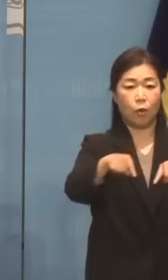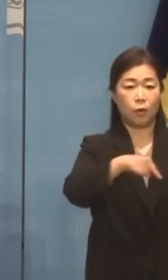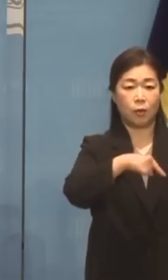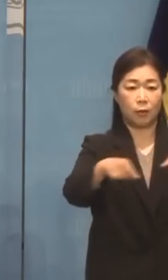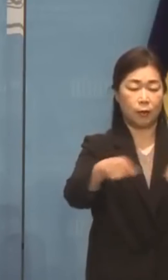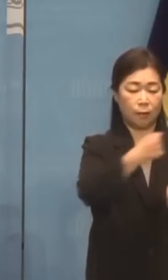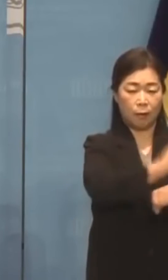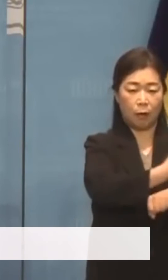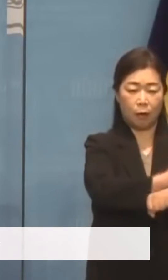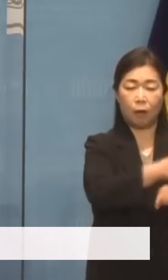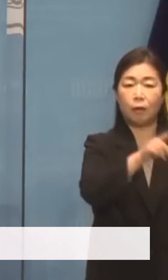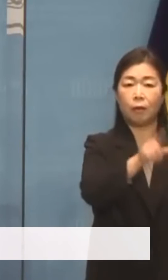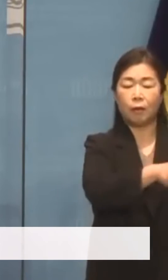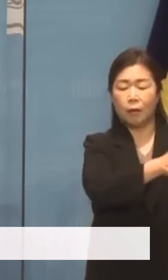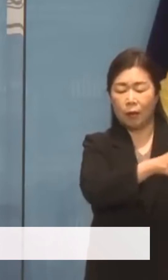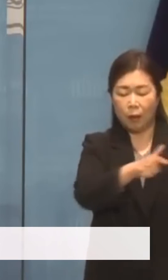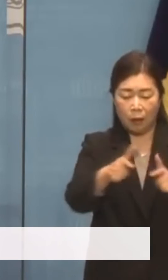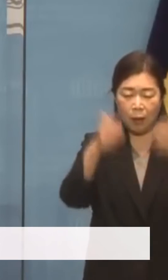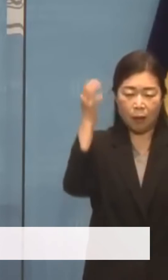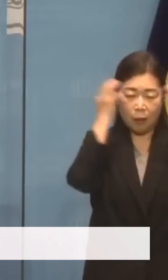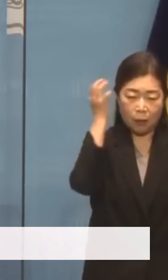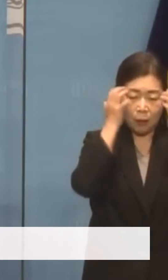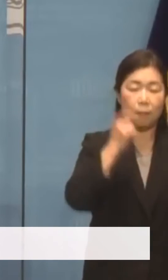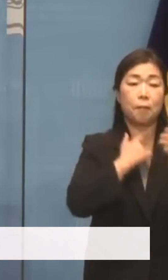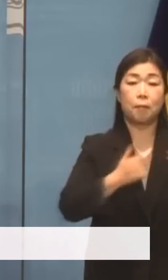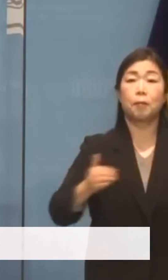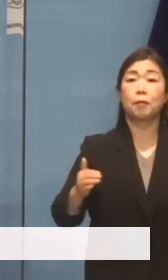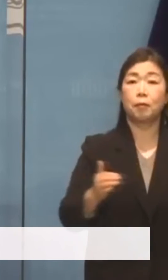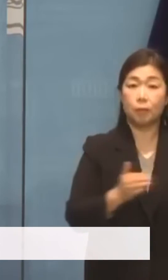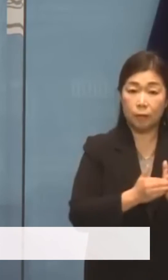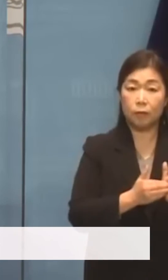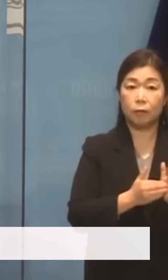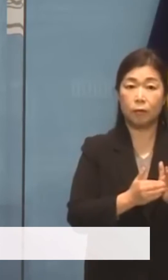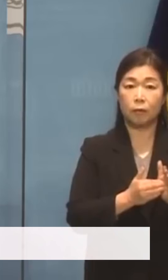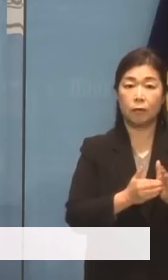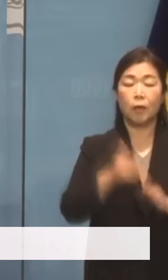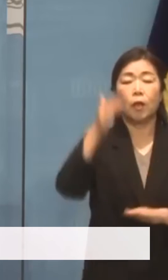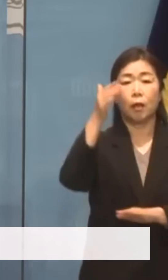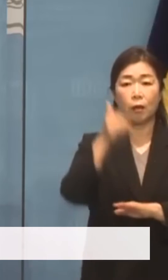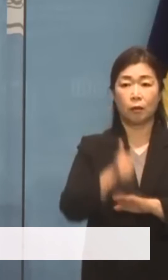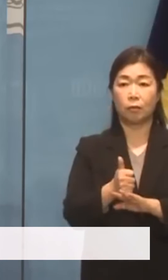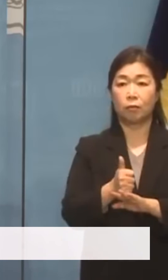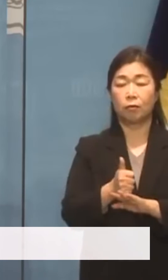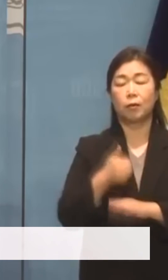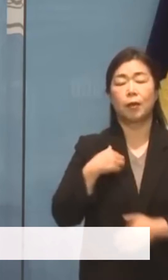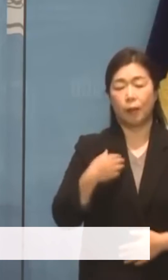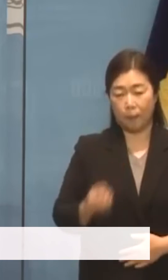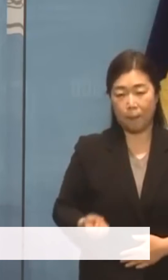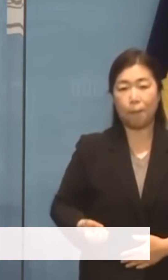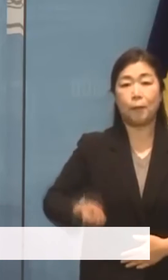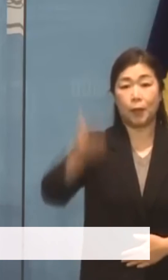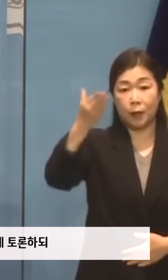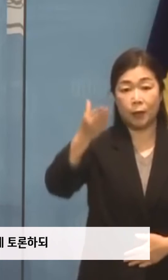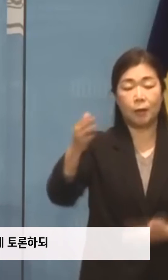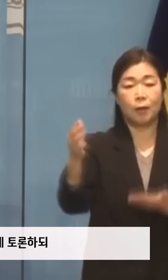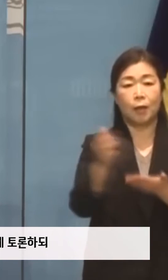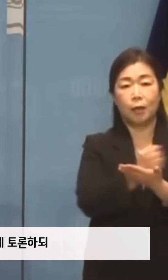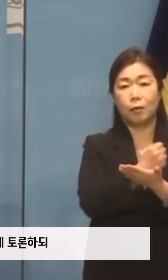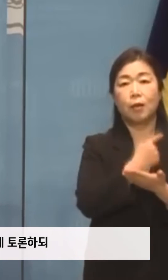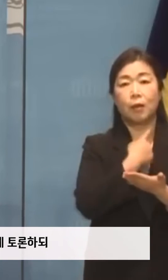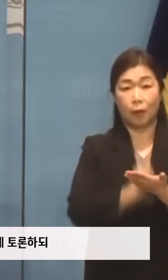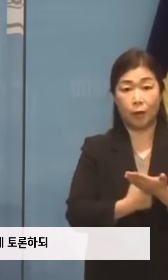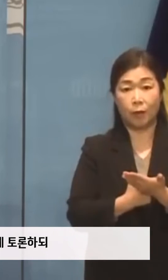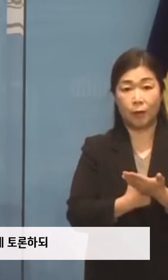전해집니다 이런 얼토당토않는 민주당과 타우보들의 투기 의혹에 국민의 성관계는 보도 통해 이번